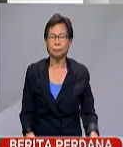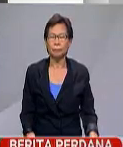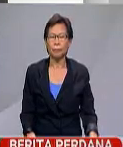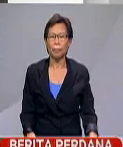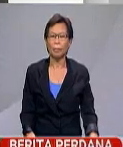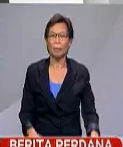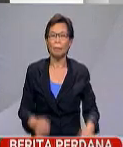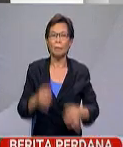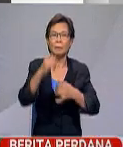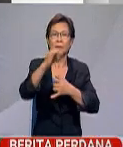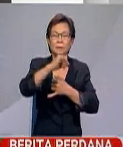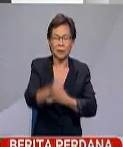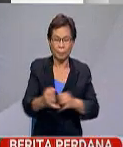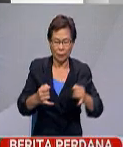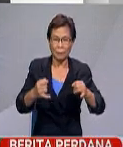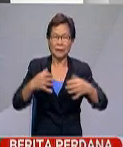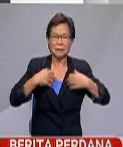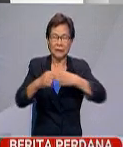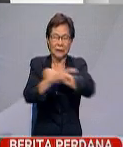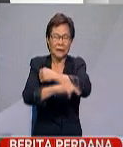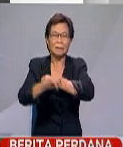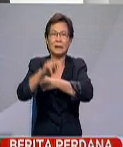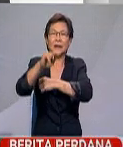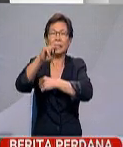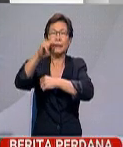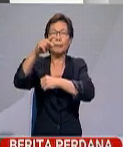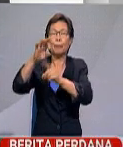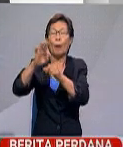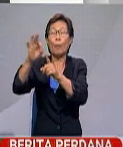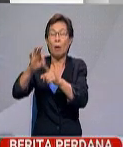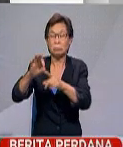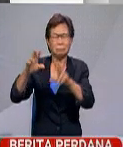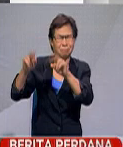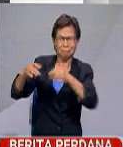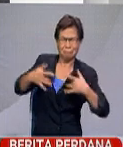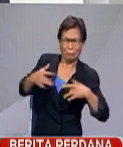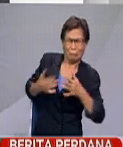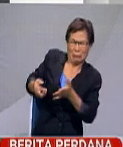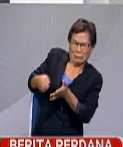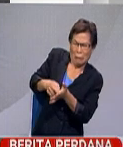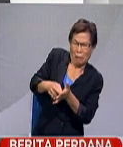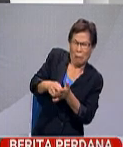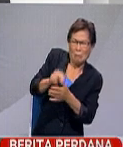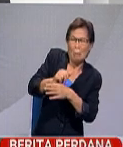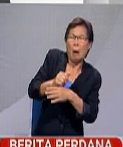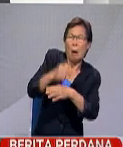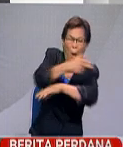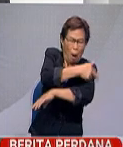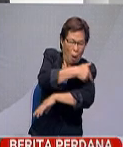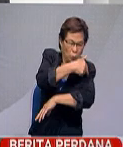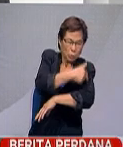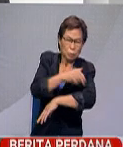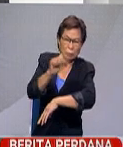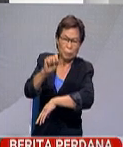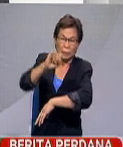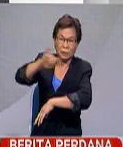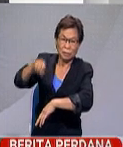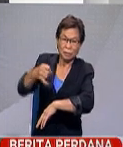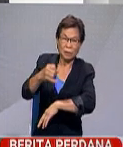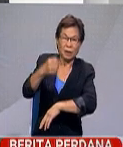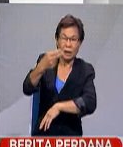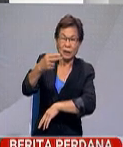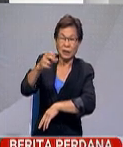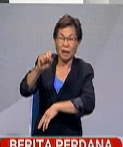Dalam pada itu, Jabatan Kesihatan Negeri Pulau Pinang JKPP turut menafikan satu kenyataan yang mendakwa Hospital Seberang Jaya